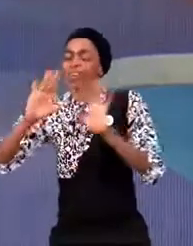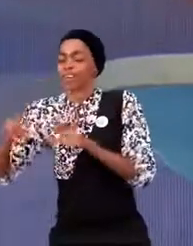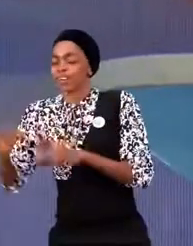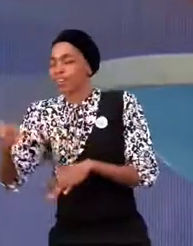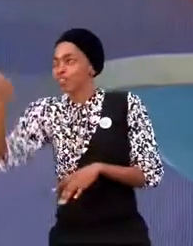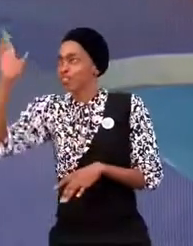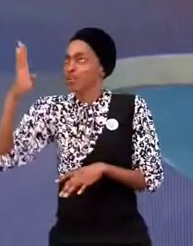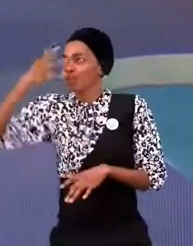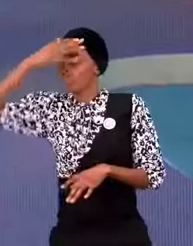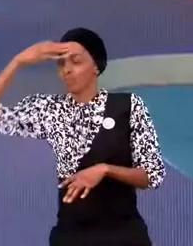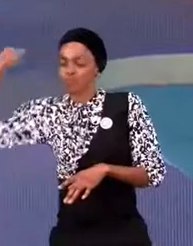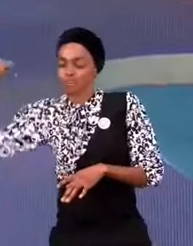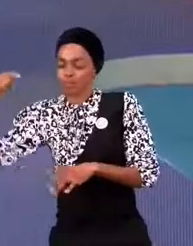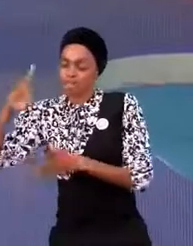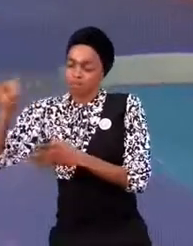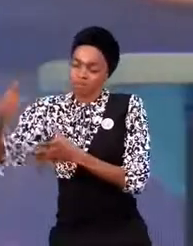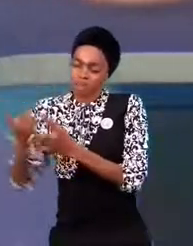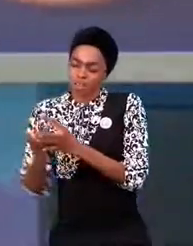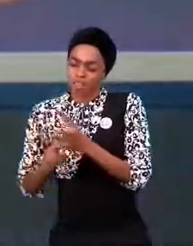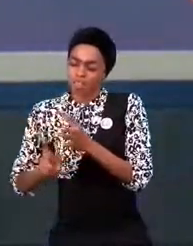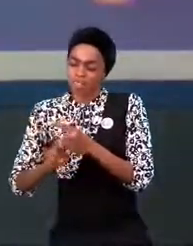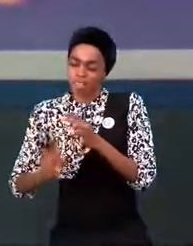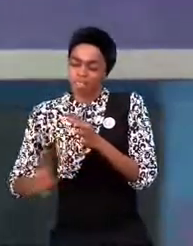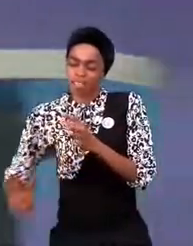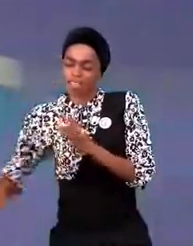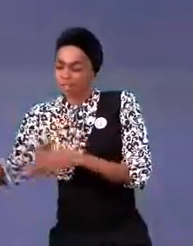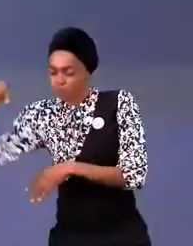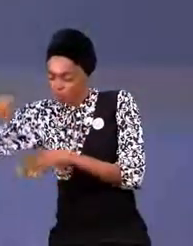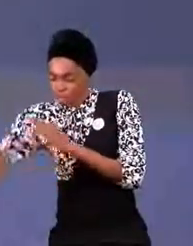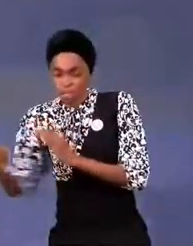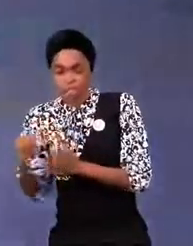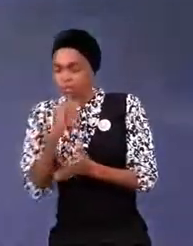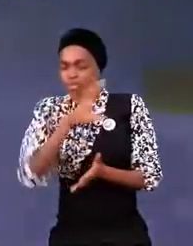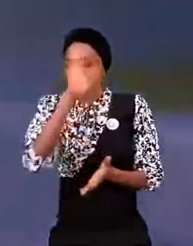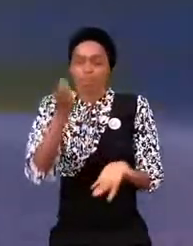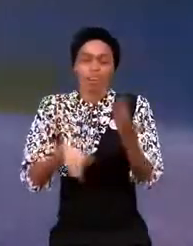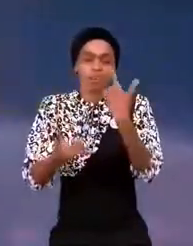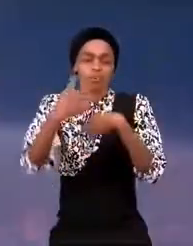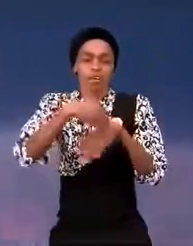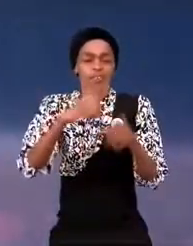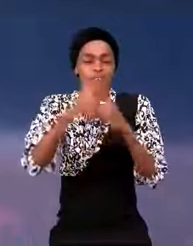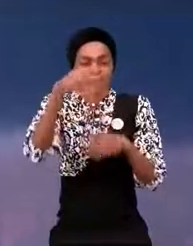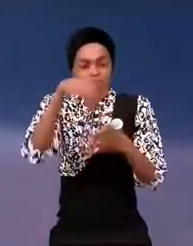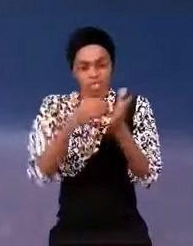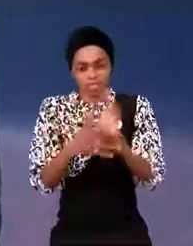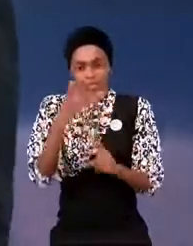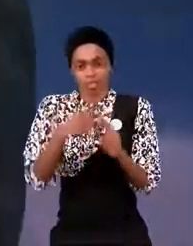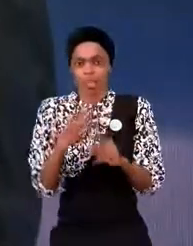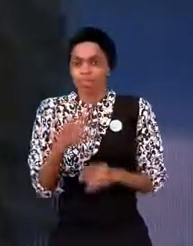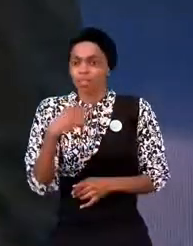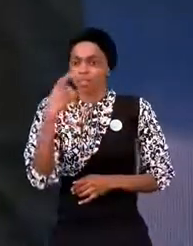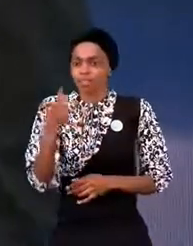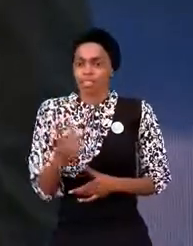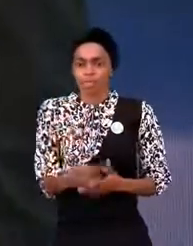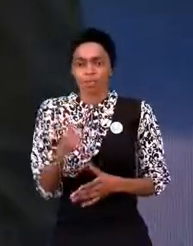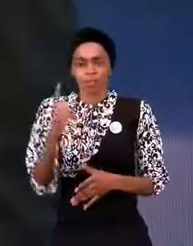fond pour ne plus jamais remonter, pour ne plus jamais revenir vers toi. Et tu dis, et le paiement, il dit ne t'en fais